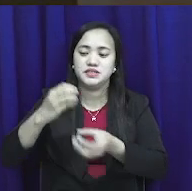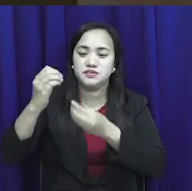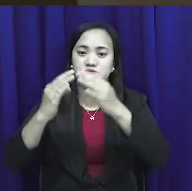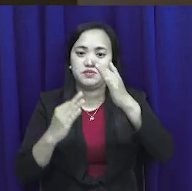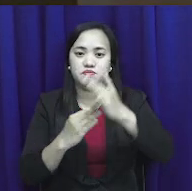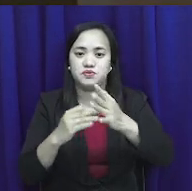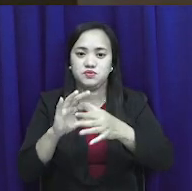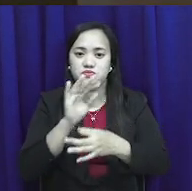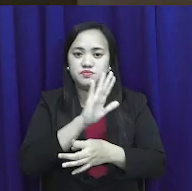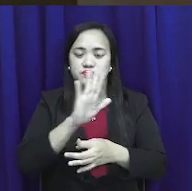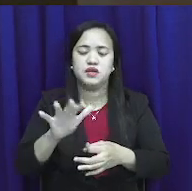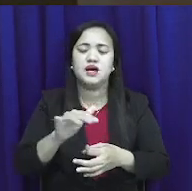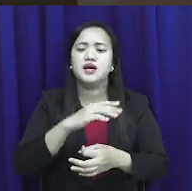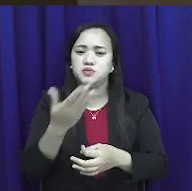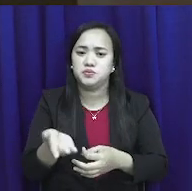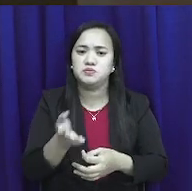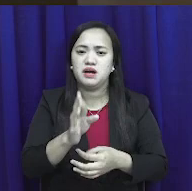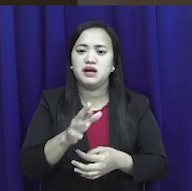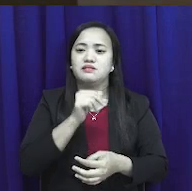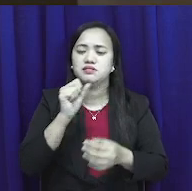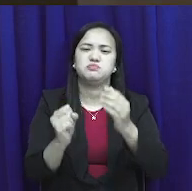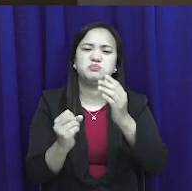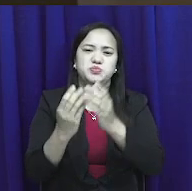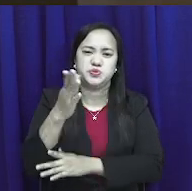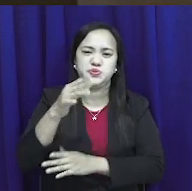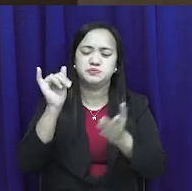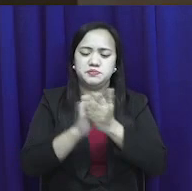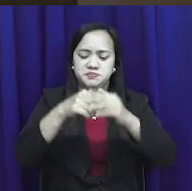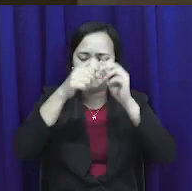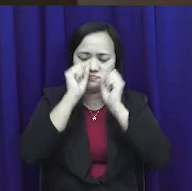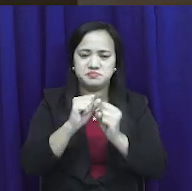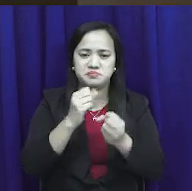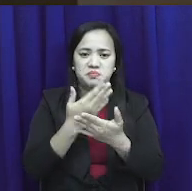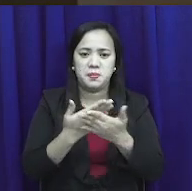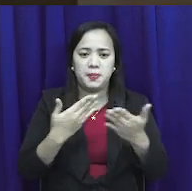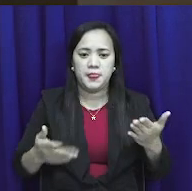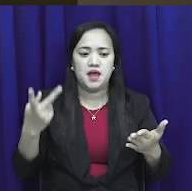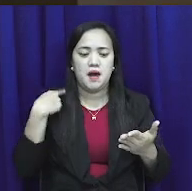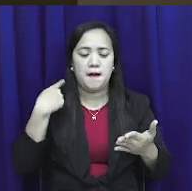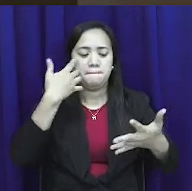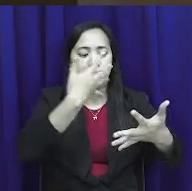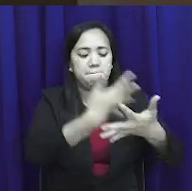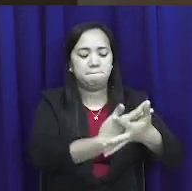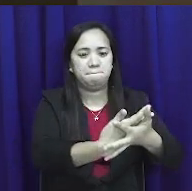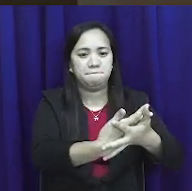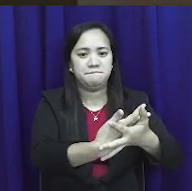m saka hindi ka maggo-grow hindi talaga Sir ik parang kinulong mo na e